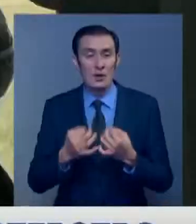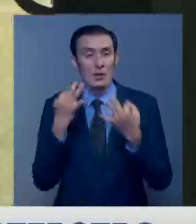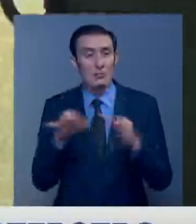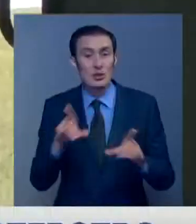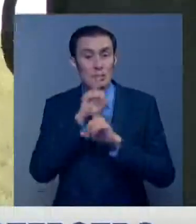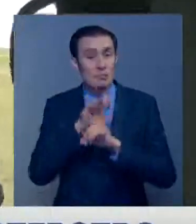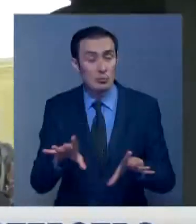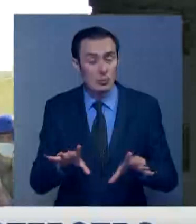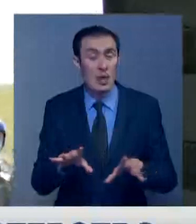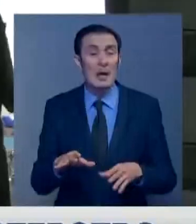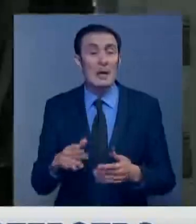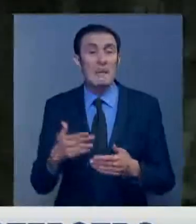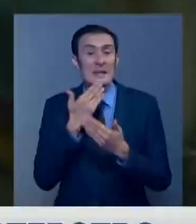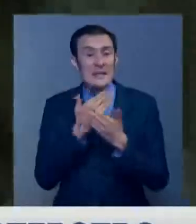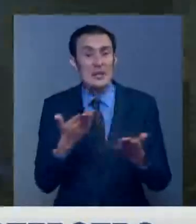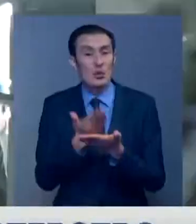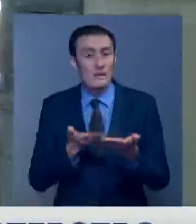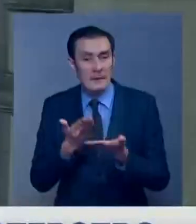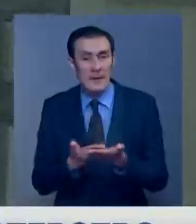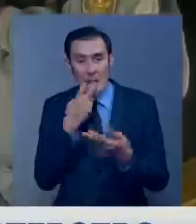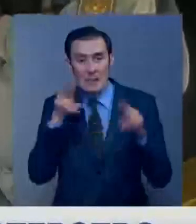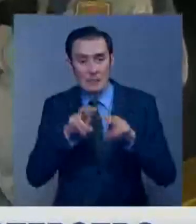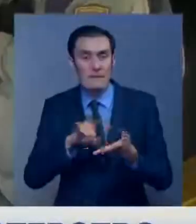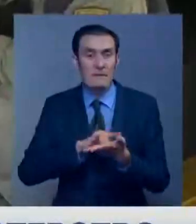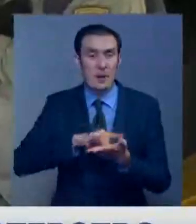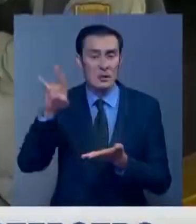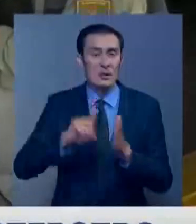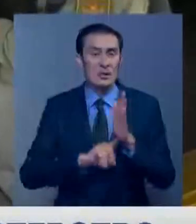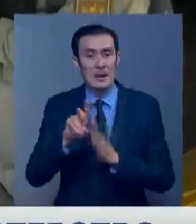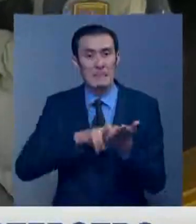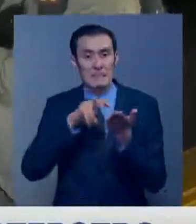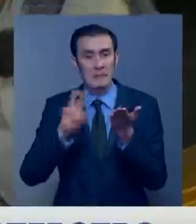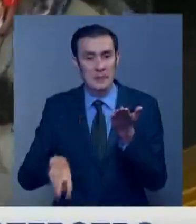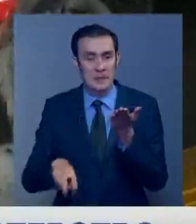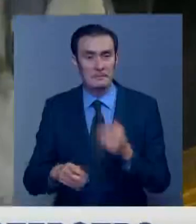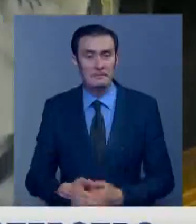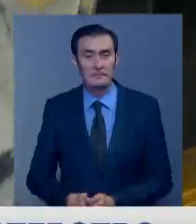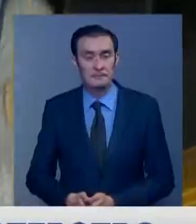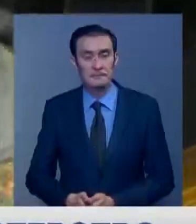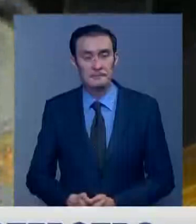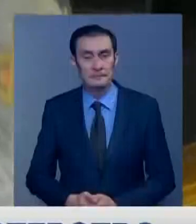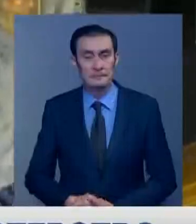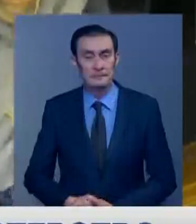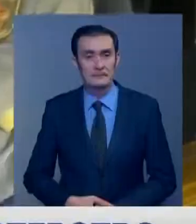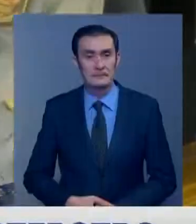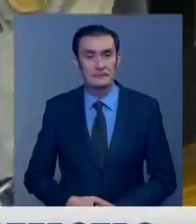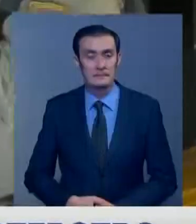допускают. Итак, последние наставления, осмотр и в полет. Прыгаем с солдатиком. Выход. Вот,